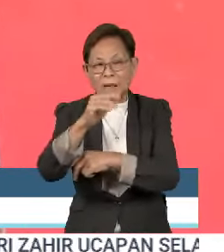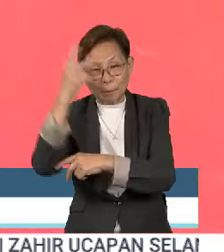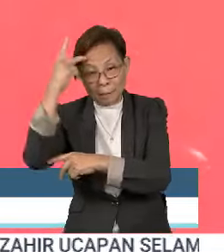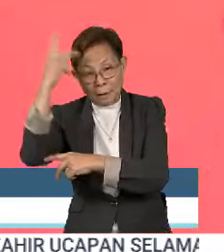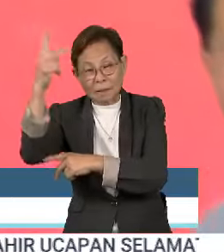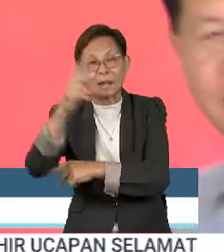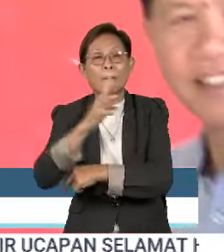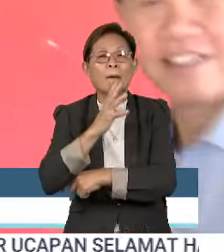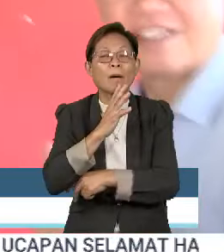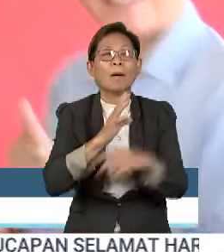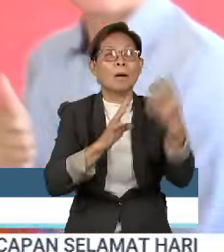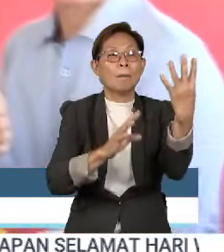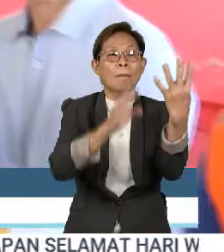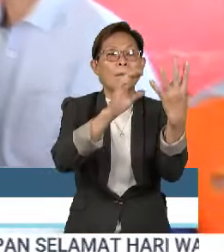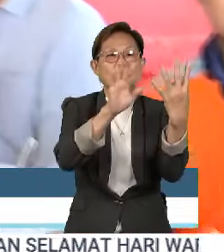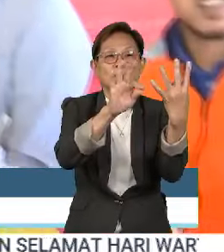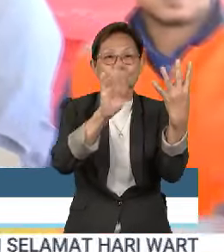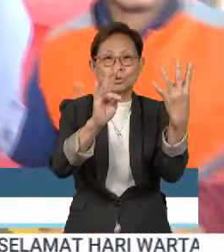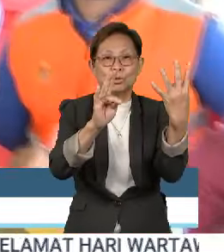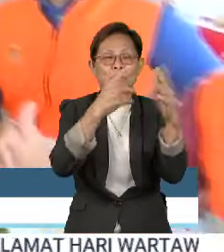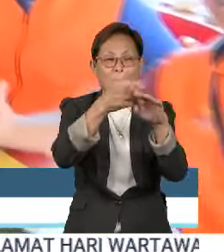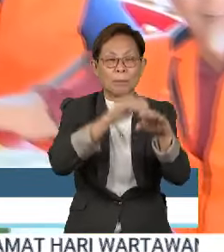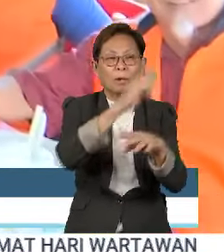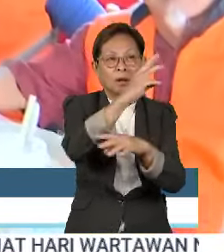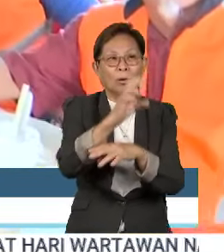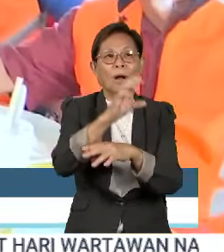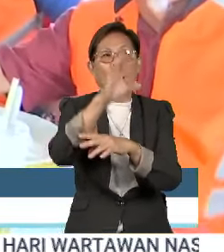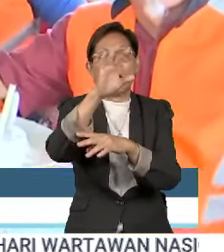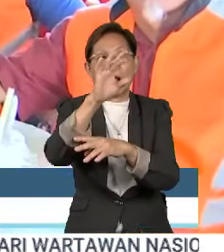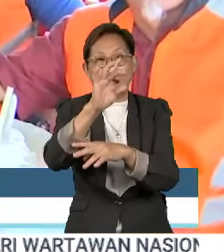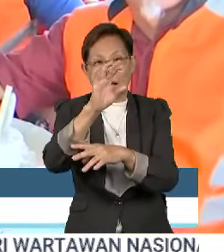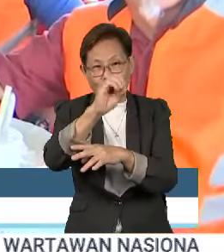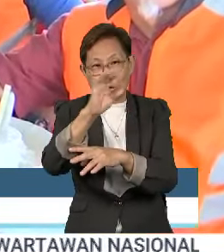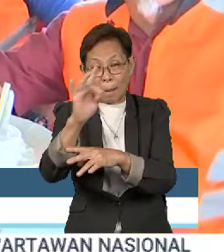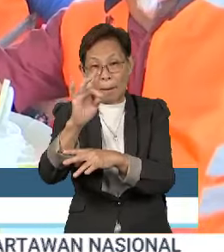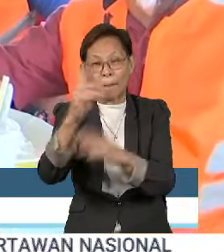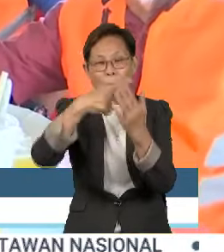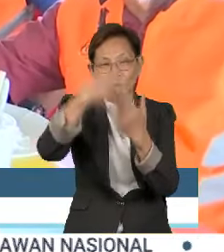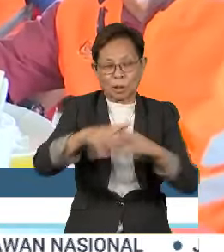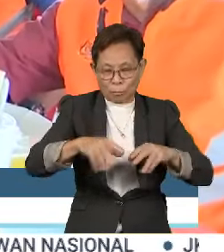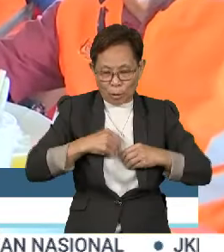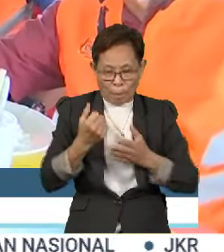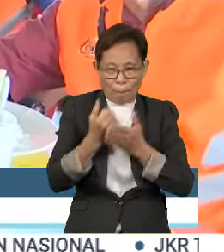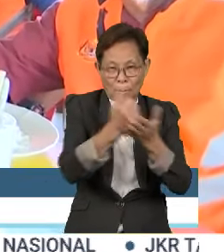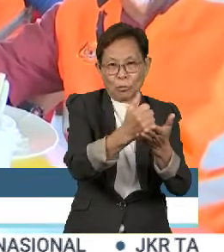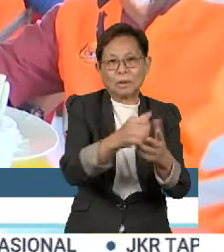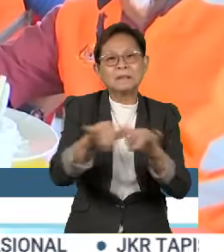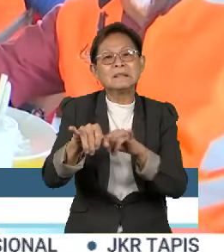Sidup berkata seramai 497 daripada 608 peserta projek di negeri itu menerima bantuan sama.